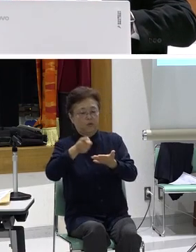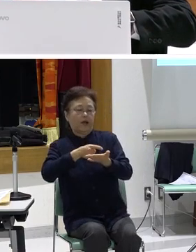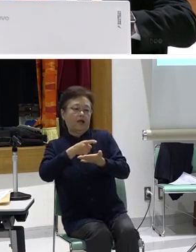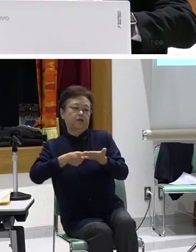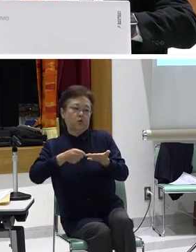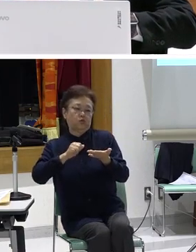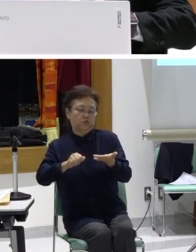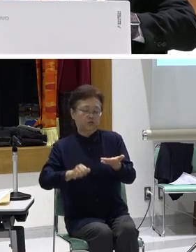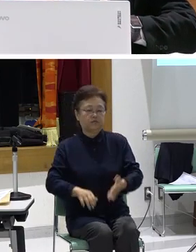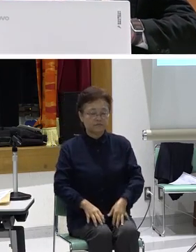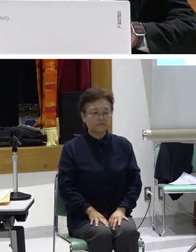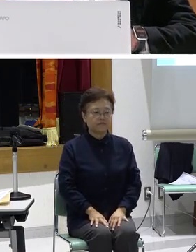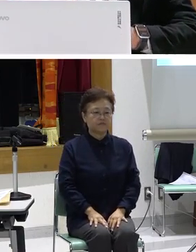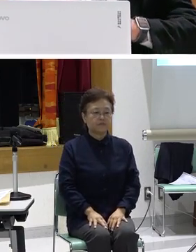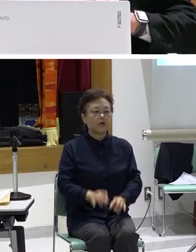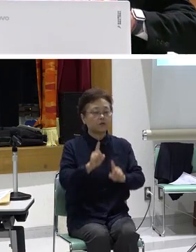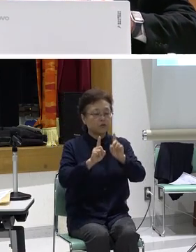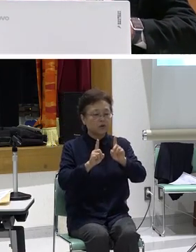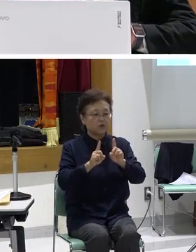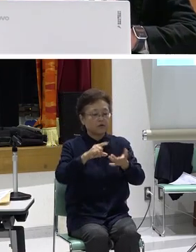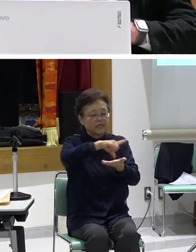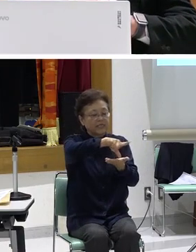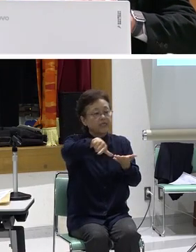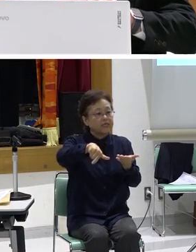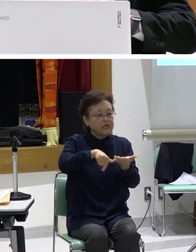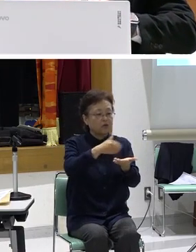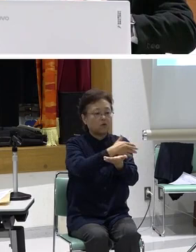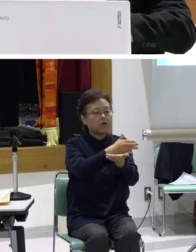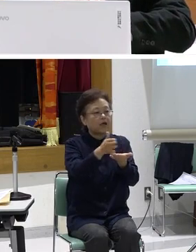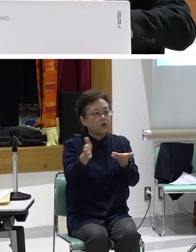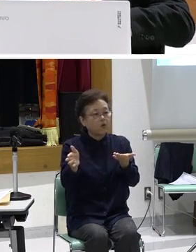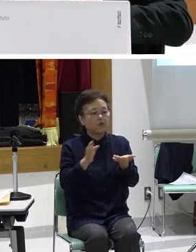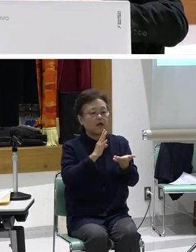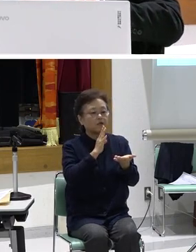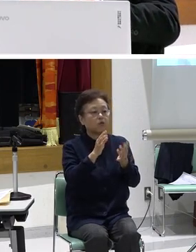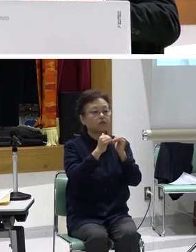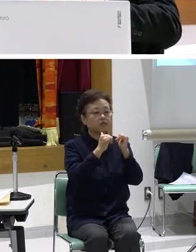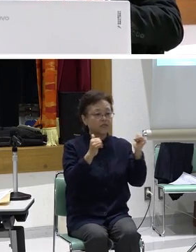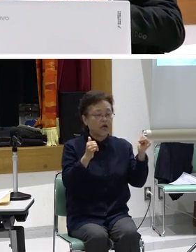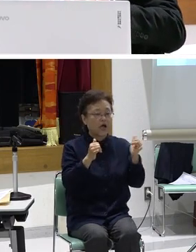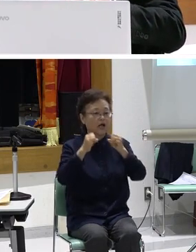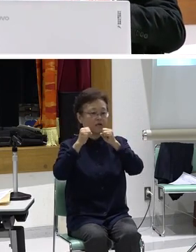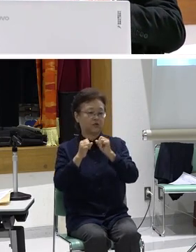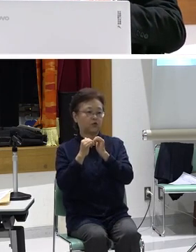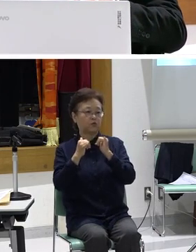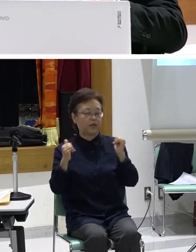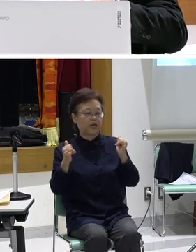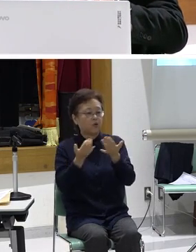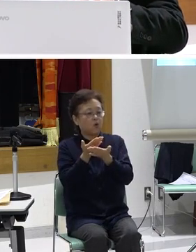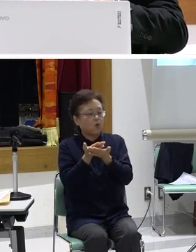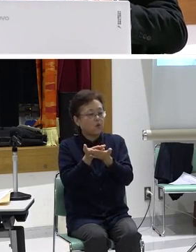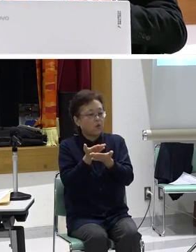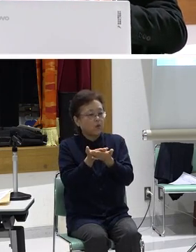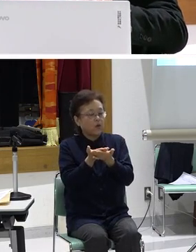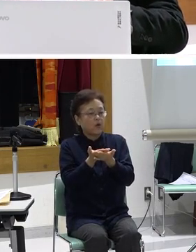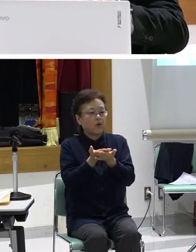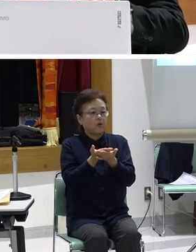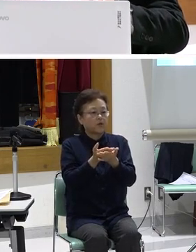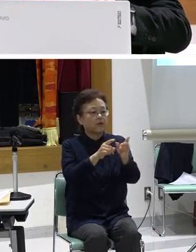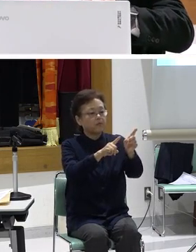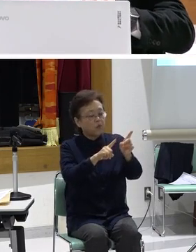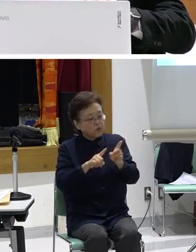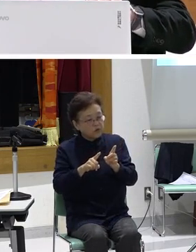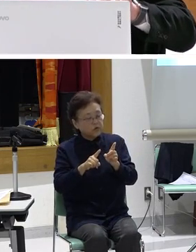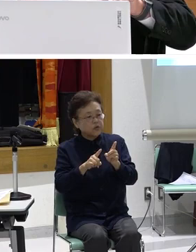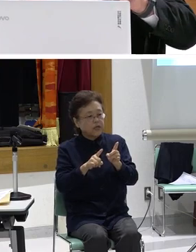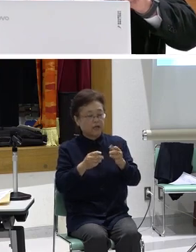で、何よりも地域の多様な当事者、住民ニーズに基づいて、検討が進んでいけばいいなと